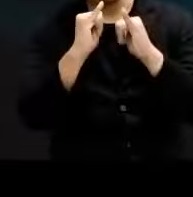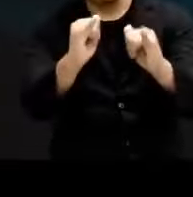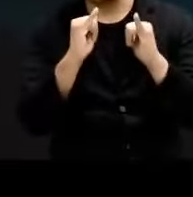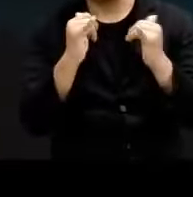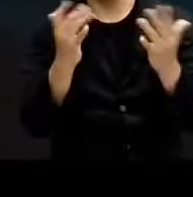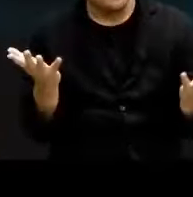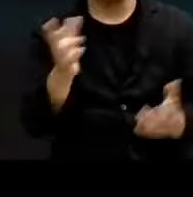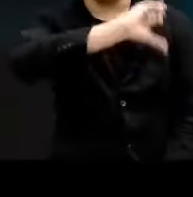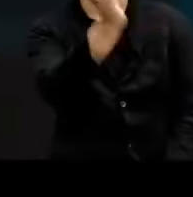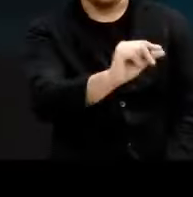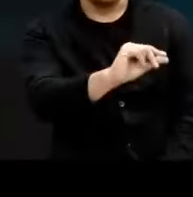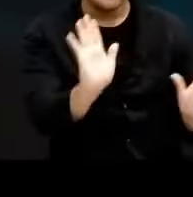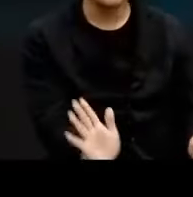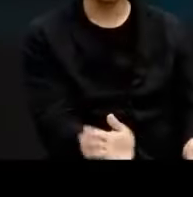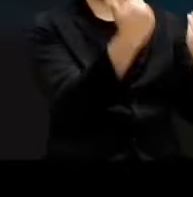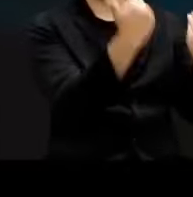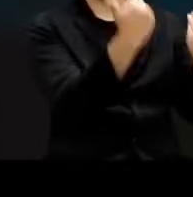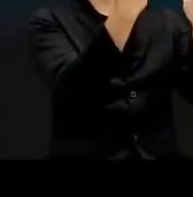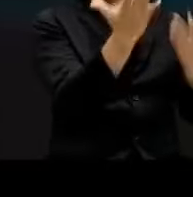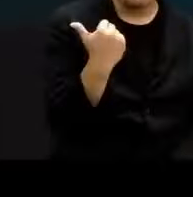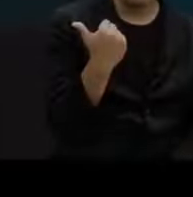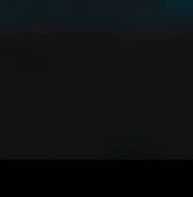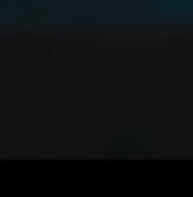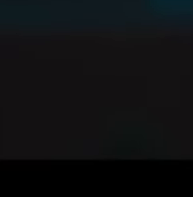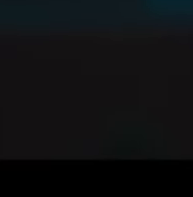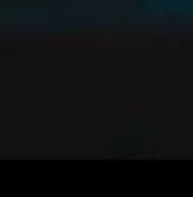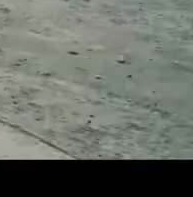sama? Yuk bangun Jawa Barat!